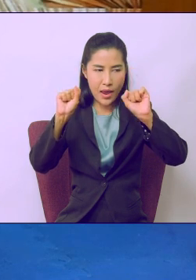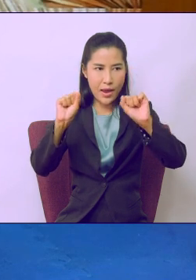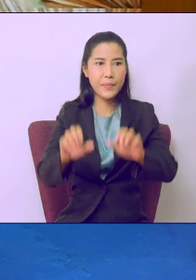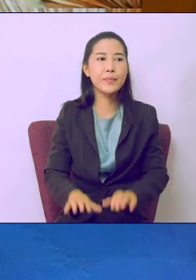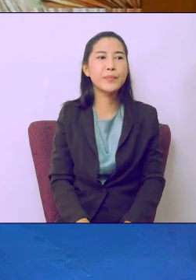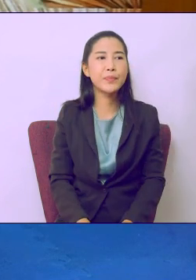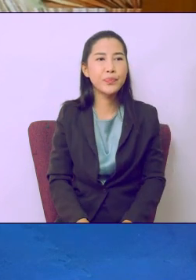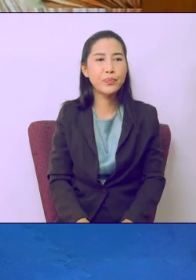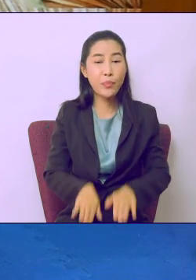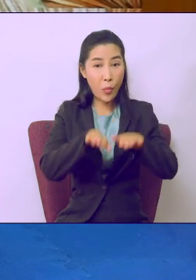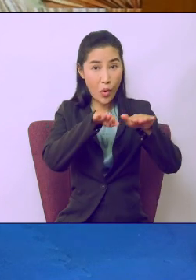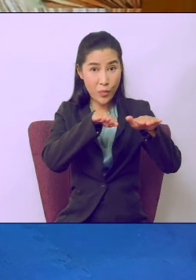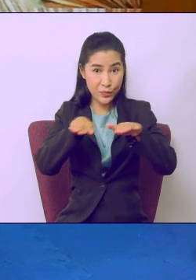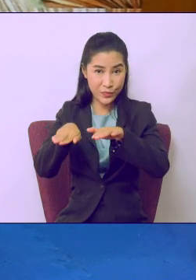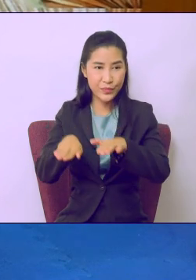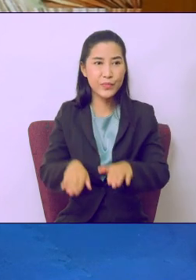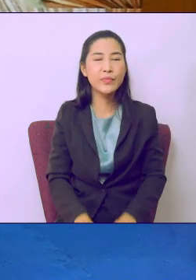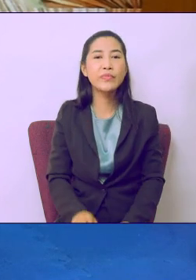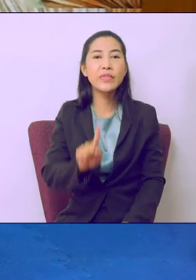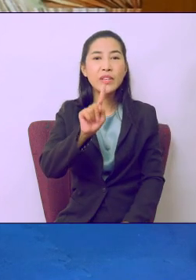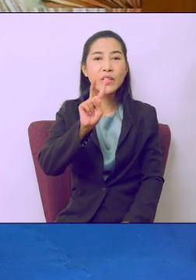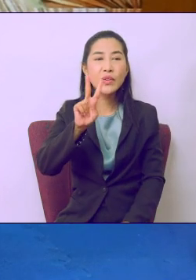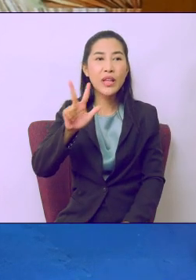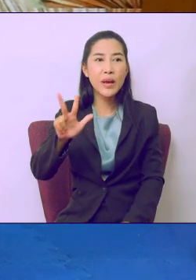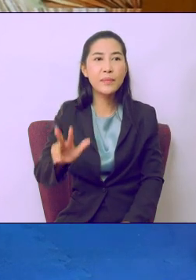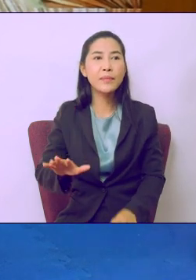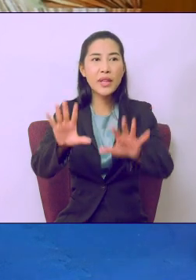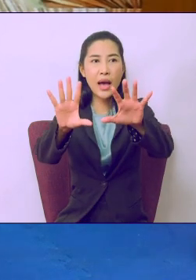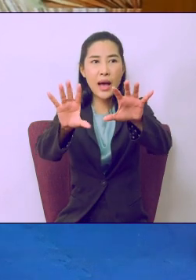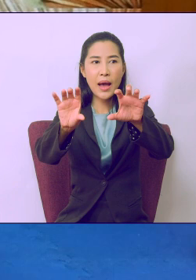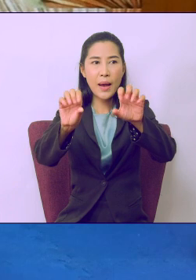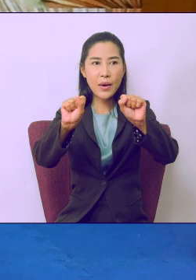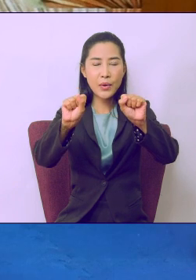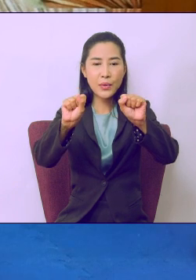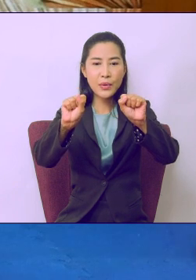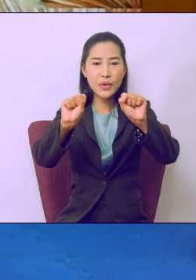นะพร้อมนะมา 1 2 3